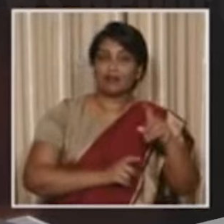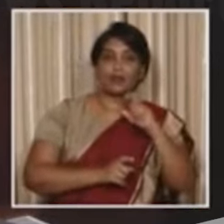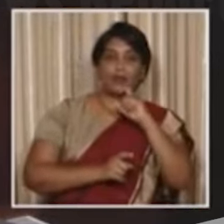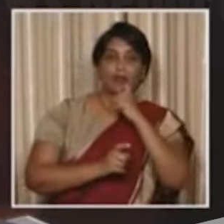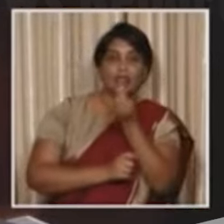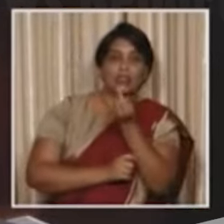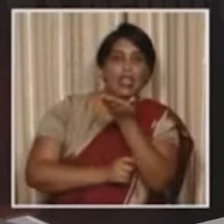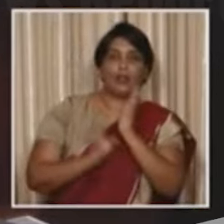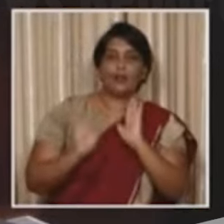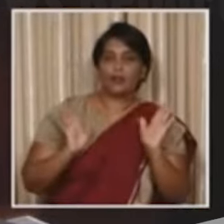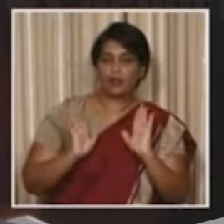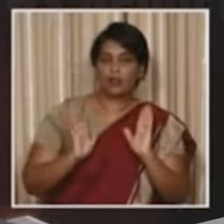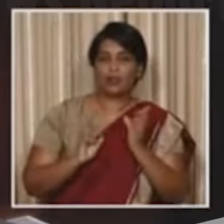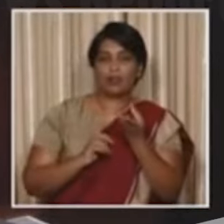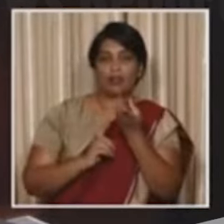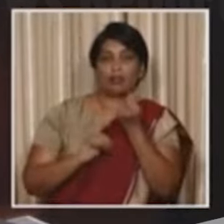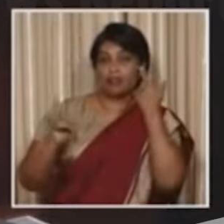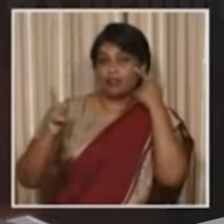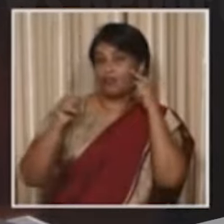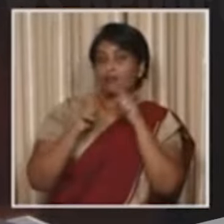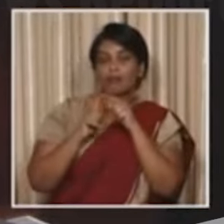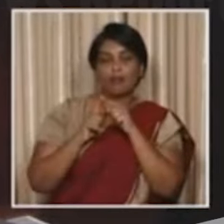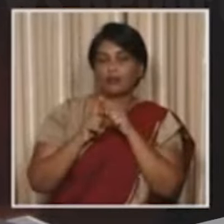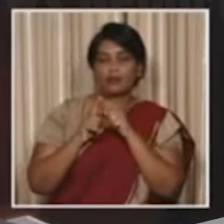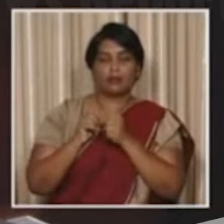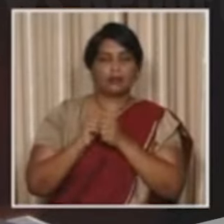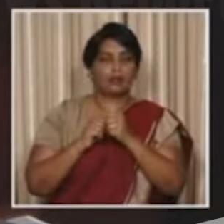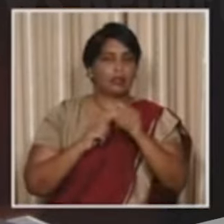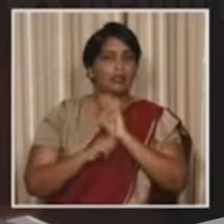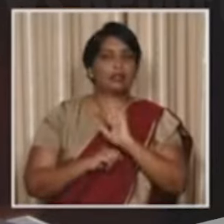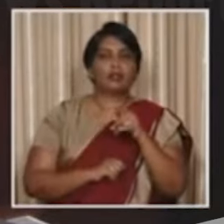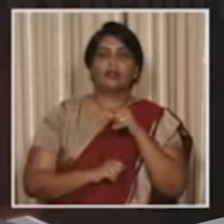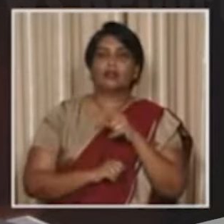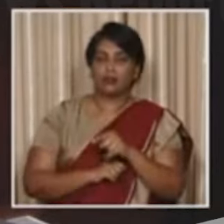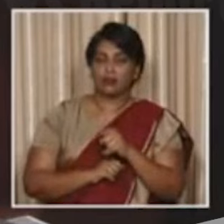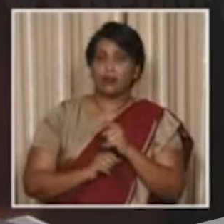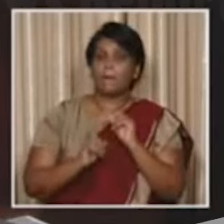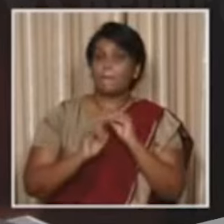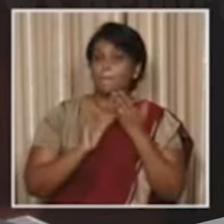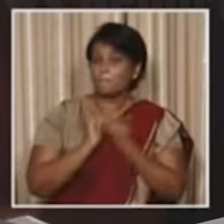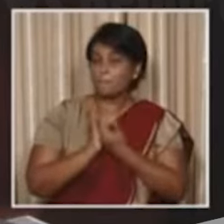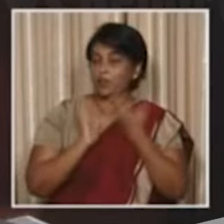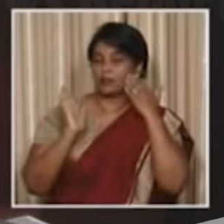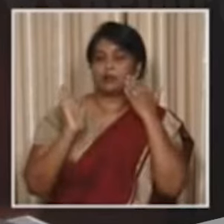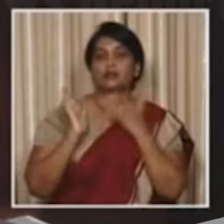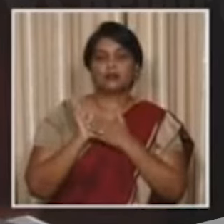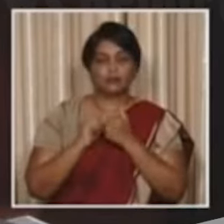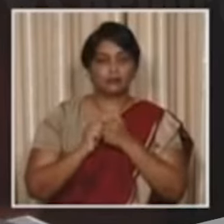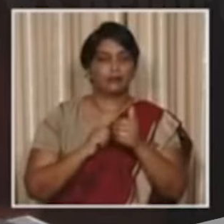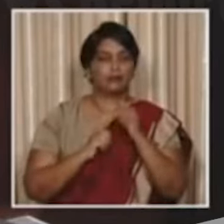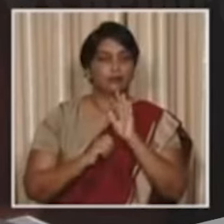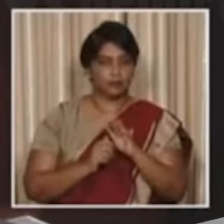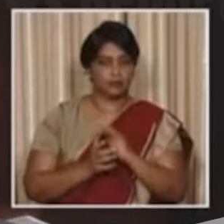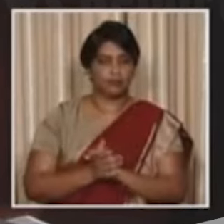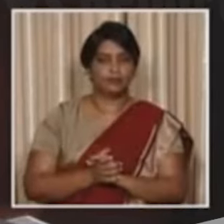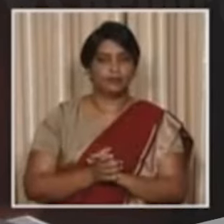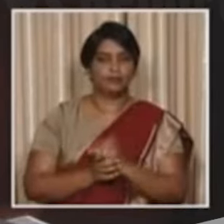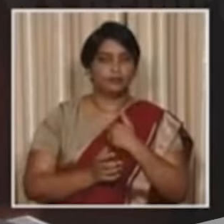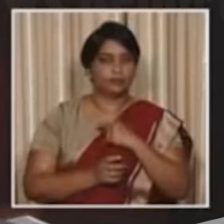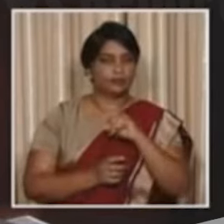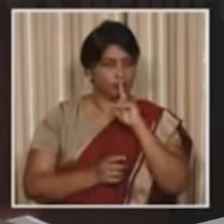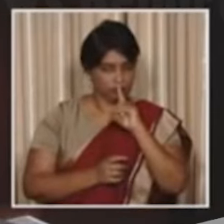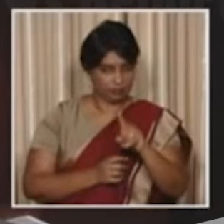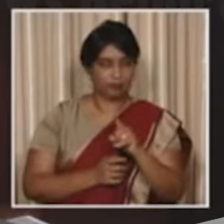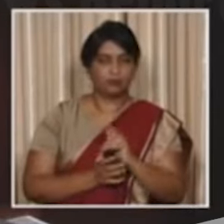ඉල්ලුවේ නැත්තේ. මොකද මේක වන්දි කේන්ද්‍ර කරගෙන ක්‍රියාත්මක වුණු දෙයක් නෙවෙයි. මේක ප්‍රතිපත්තිය කේන්ද්‍ර කරගෙන ක්‍රියාත්මක වුණු දෙයක්. හැබැයි මම ඔබතුමාට